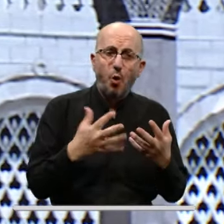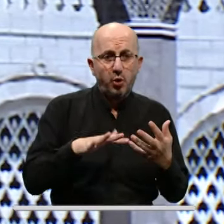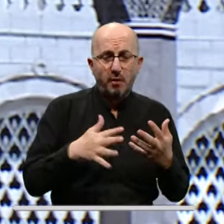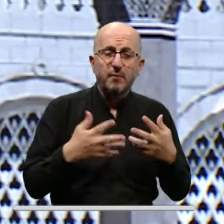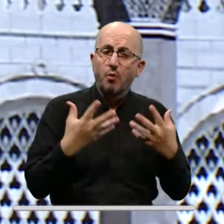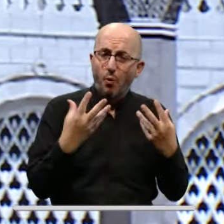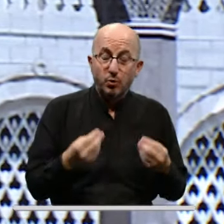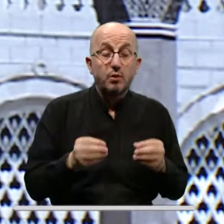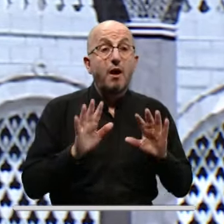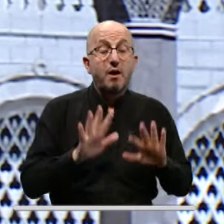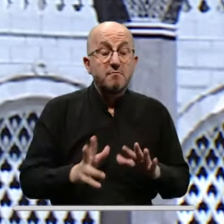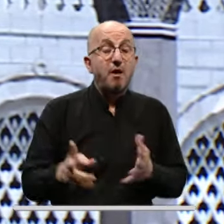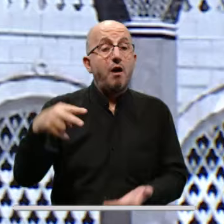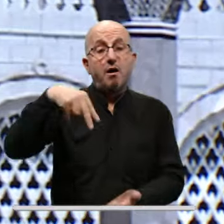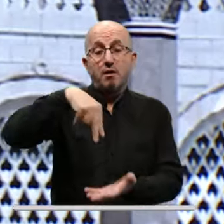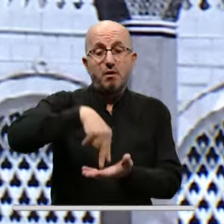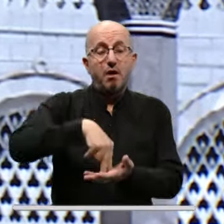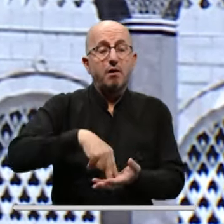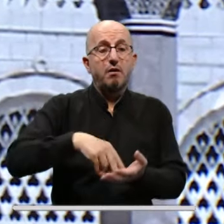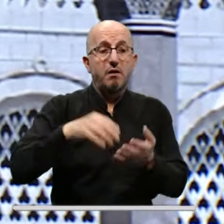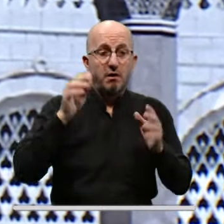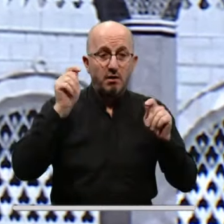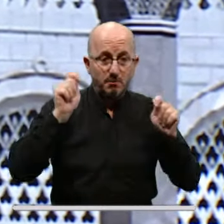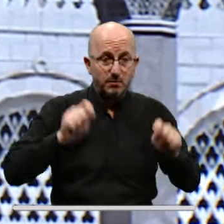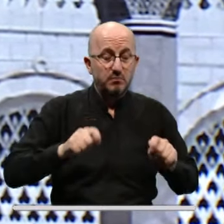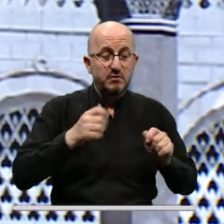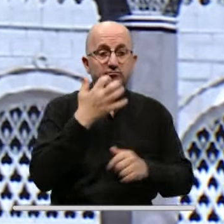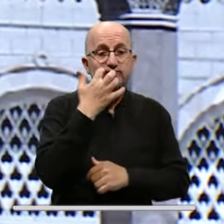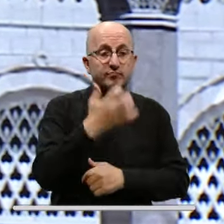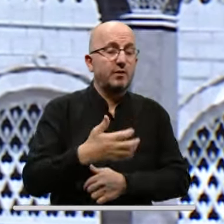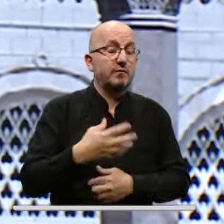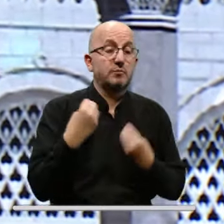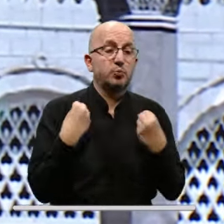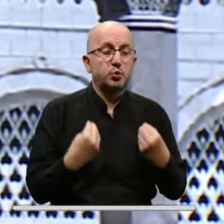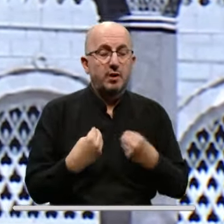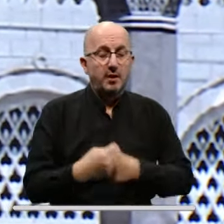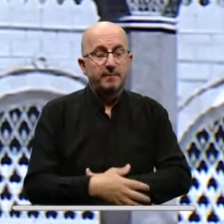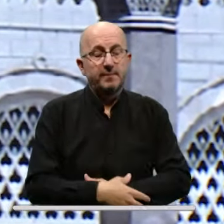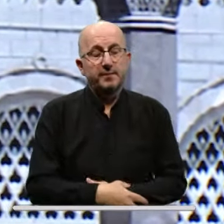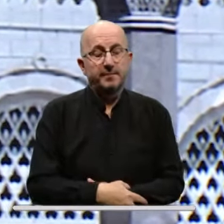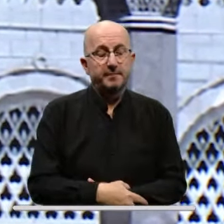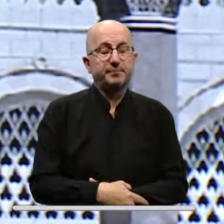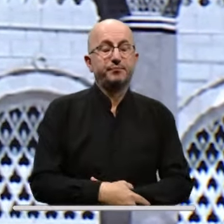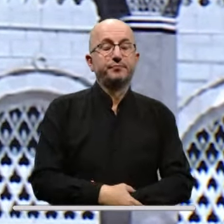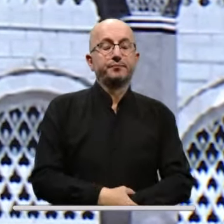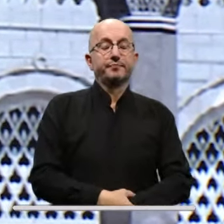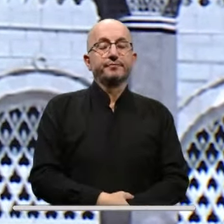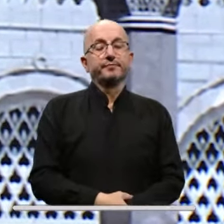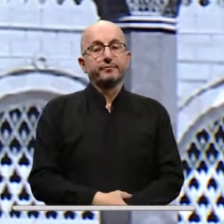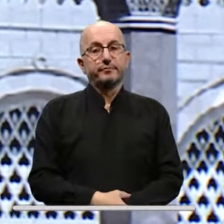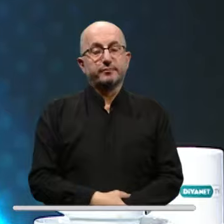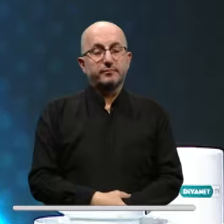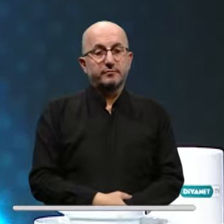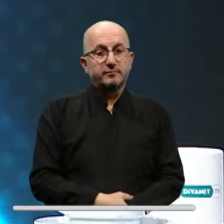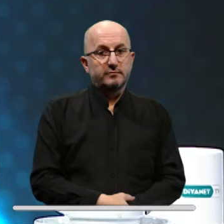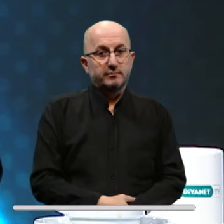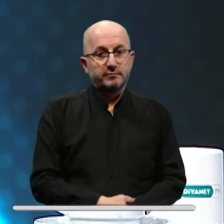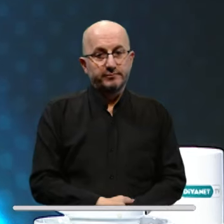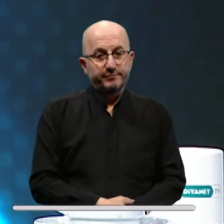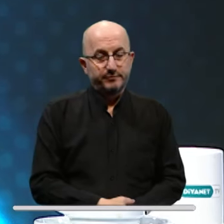Olabilir, ama ayağa kalkılarak yapılmasını tavsiye ediyoruz. Müstehaptır. Eyvallah. Teşekkür ederiz. Allah razı olsun.